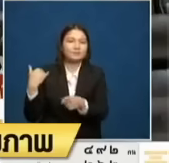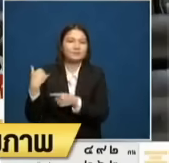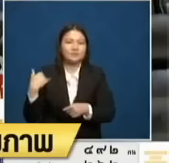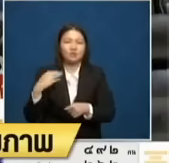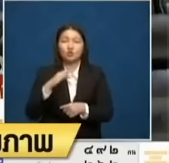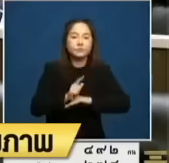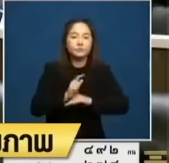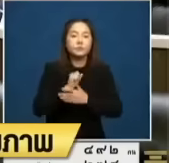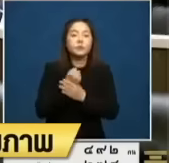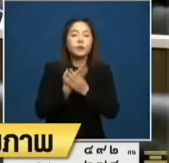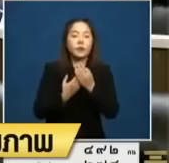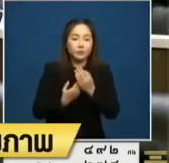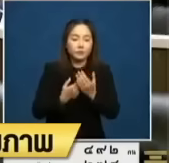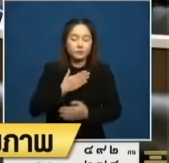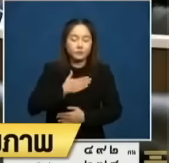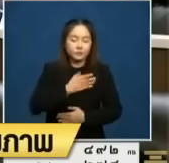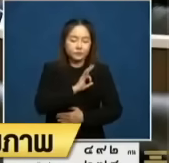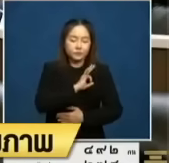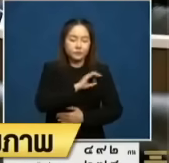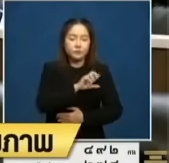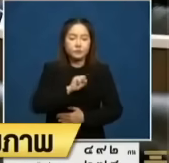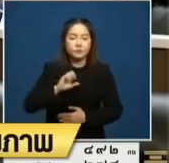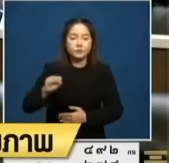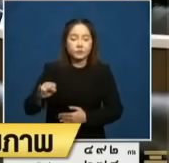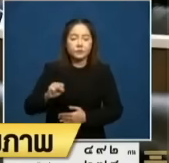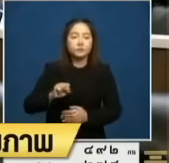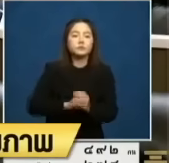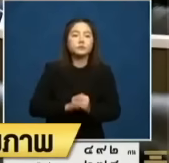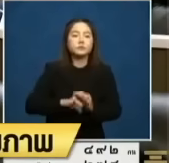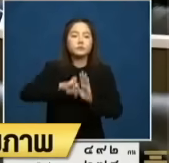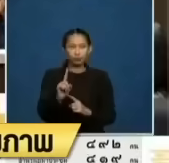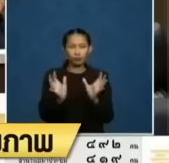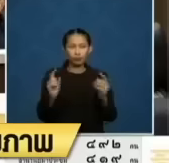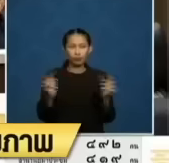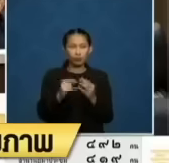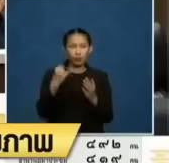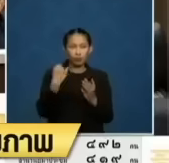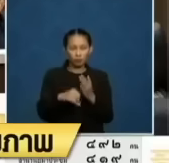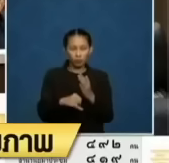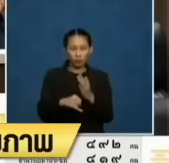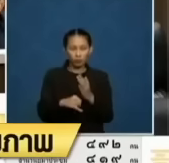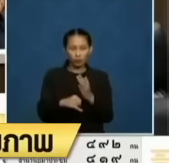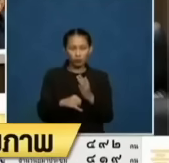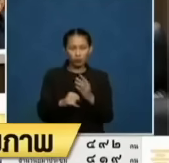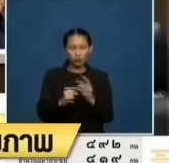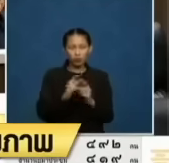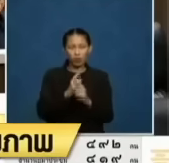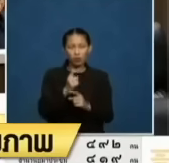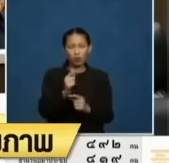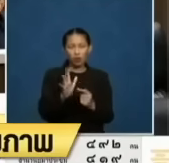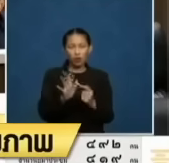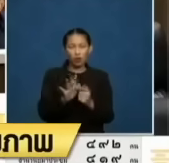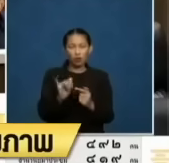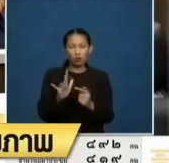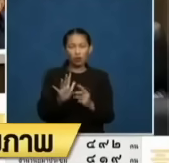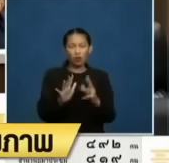คดีทุจริตด้วยไม่เอาเนื้อโทษ 110ไม่เอา 112ก็มีชัดเจนก็คือพรรคส้มพรรคเก้าไกลออพรรคกก้าไกลเดิมพรรค